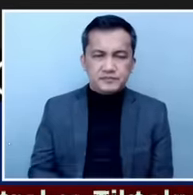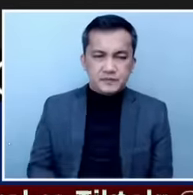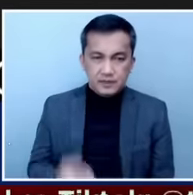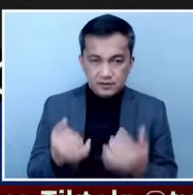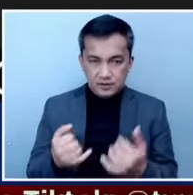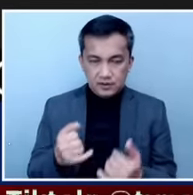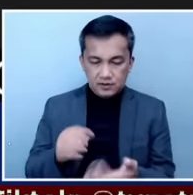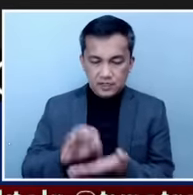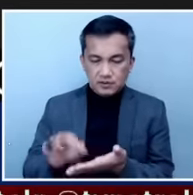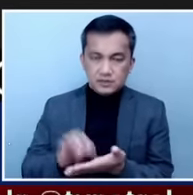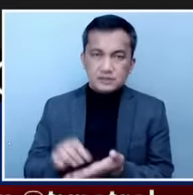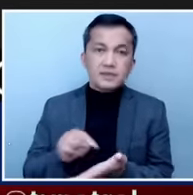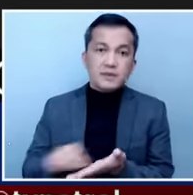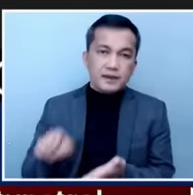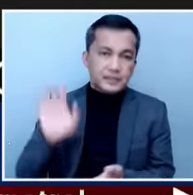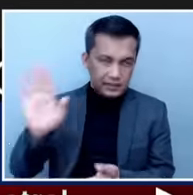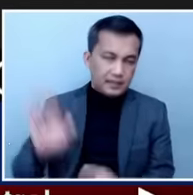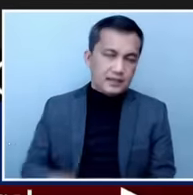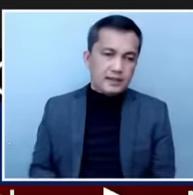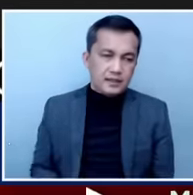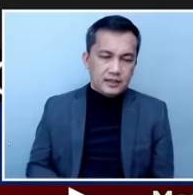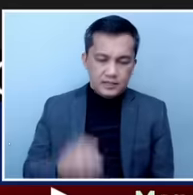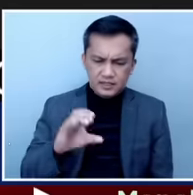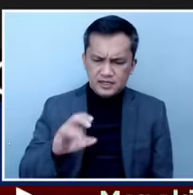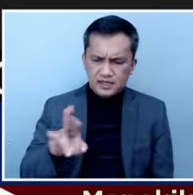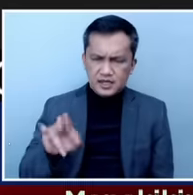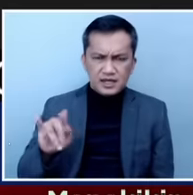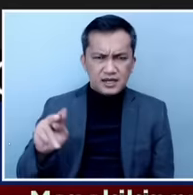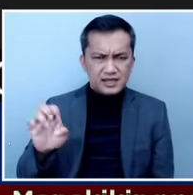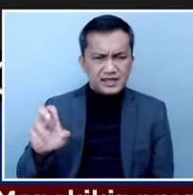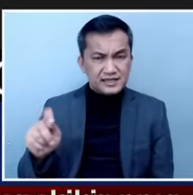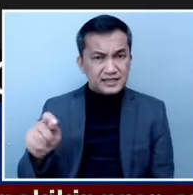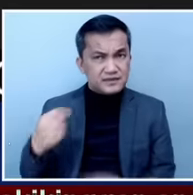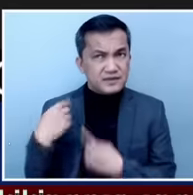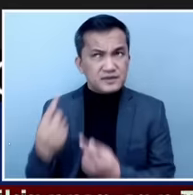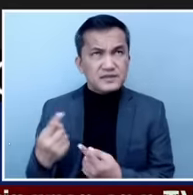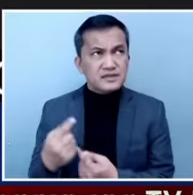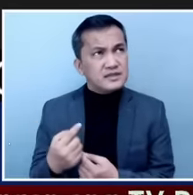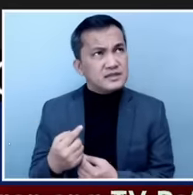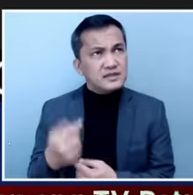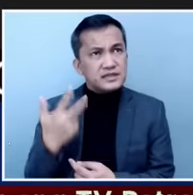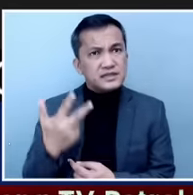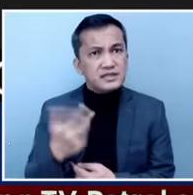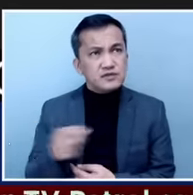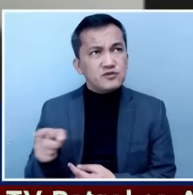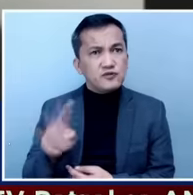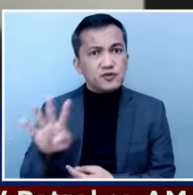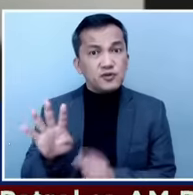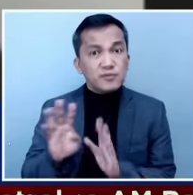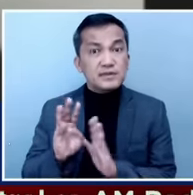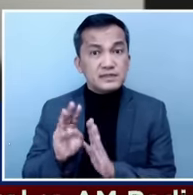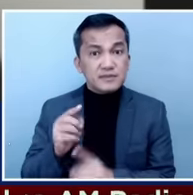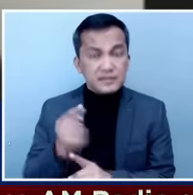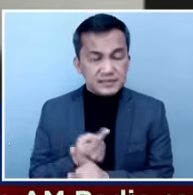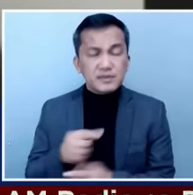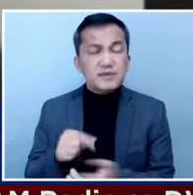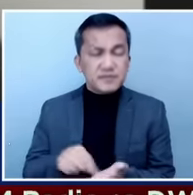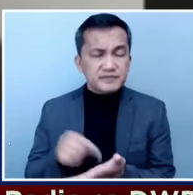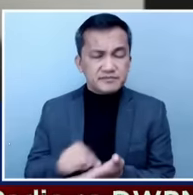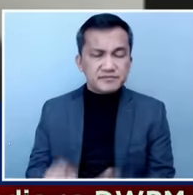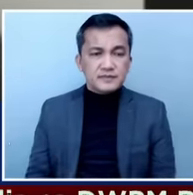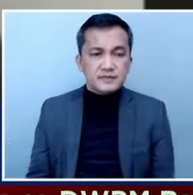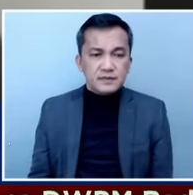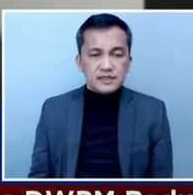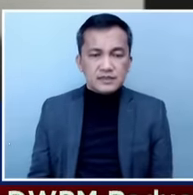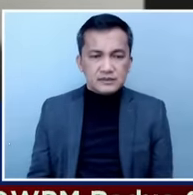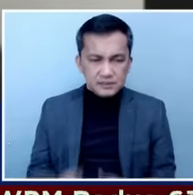naman sila. Alam niyo yung current, yung mga for the past siguro 3 to 4 months, binabayaran nila yun. But still